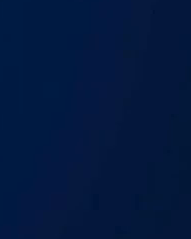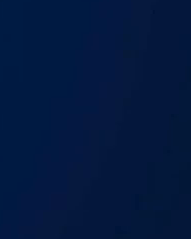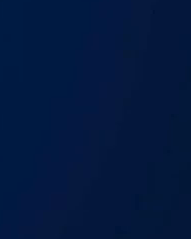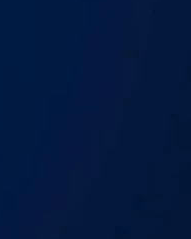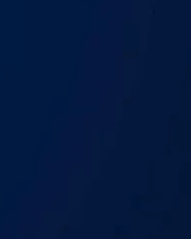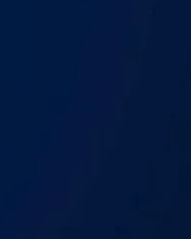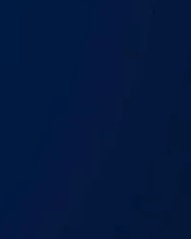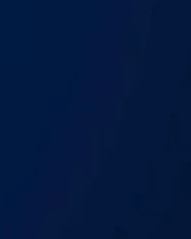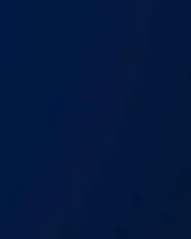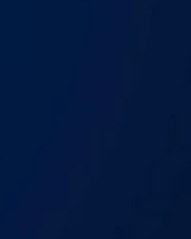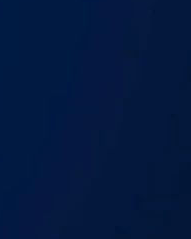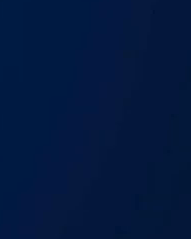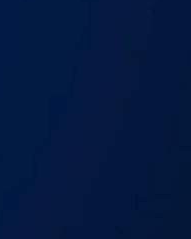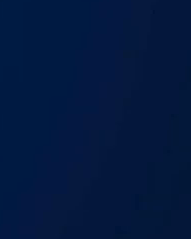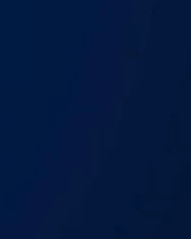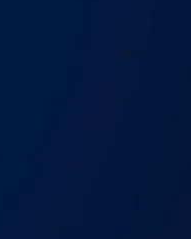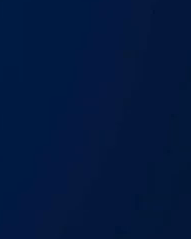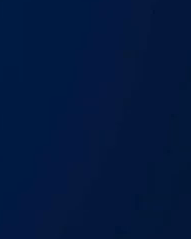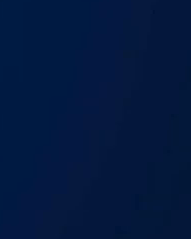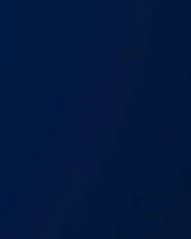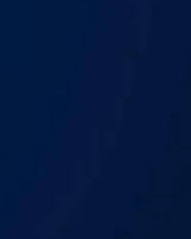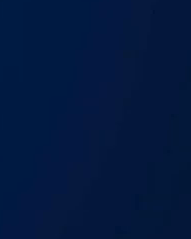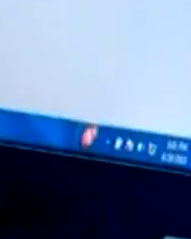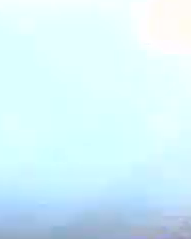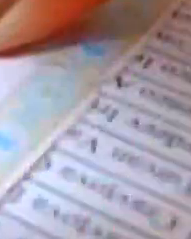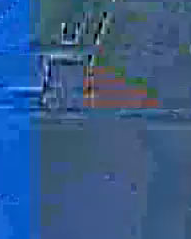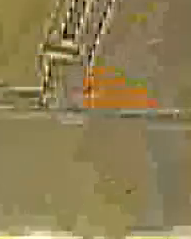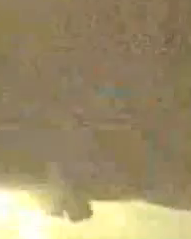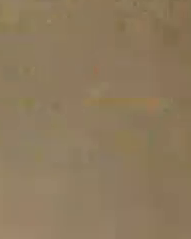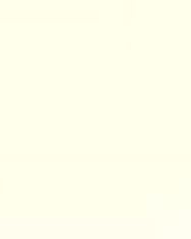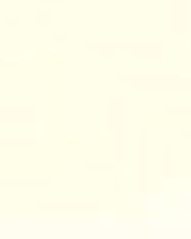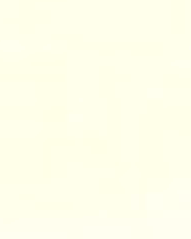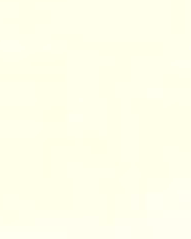Atenție! Emisiune dedicată și persoanelor cu deficiențe de auz.